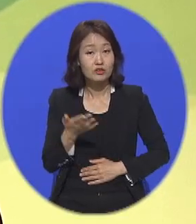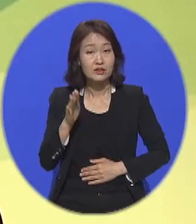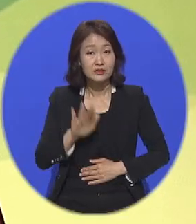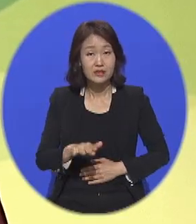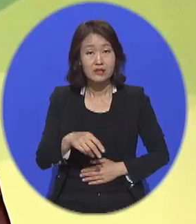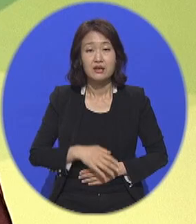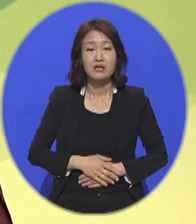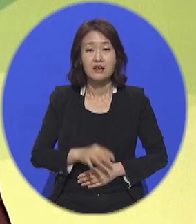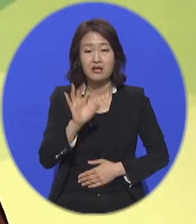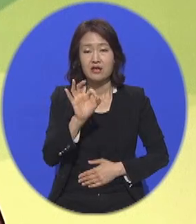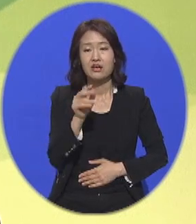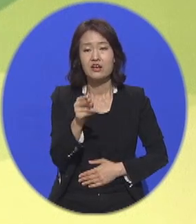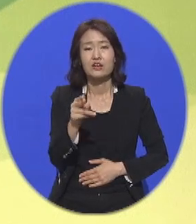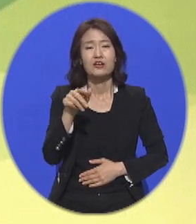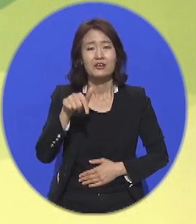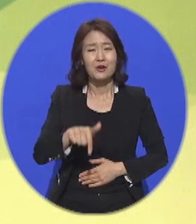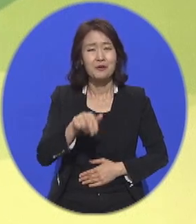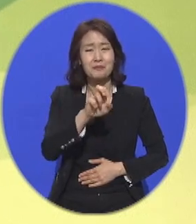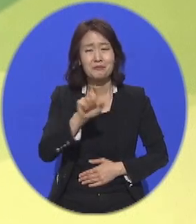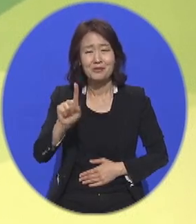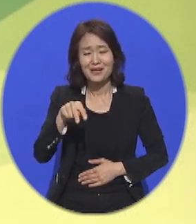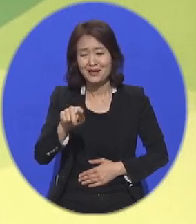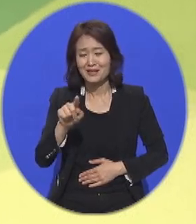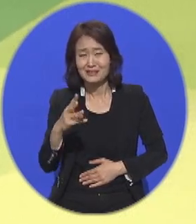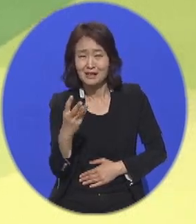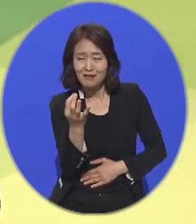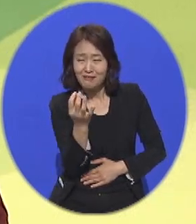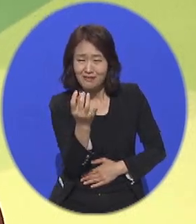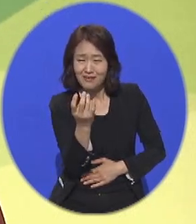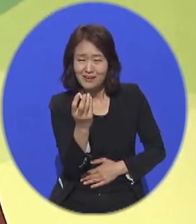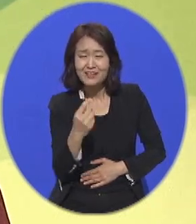사주학적으로 이제 역마살이 있어서